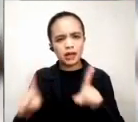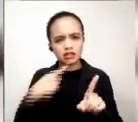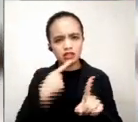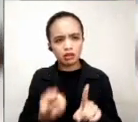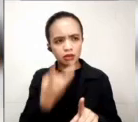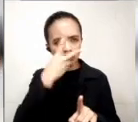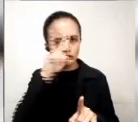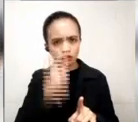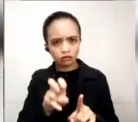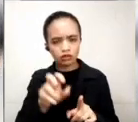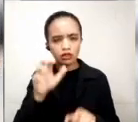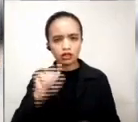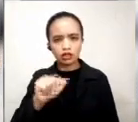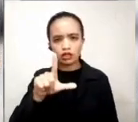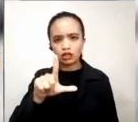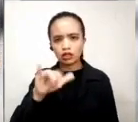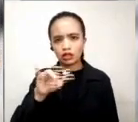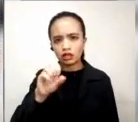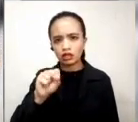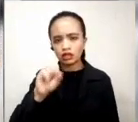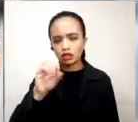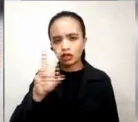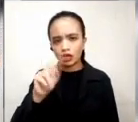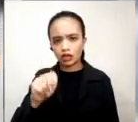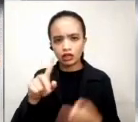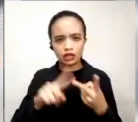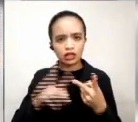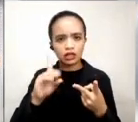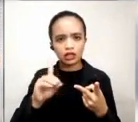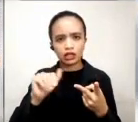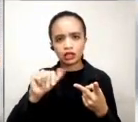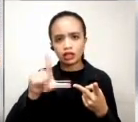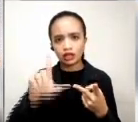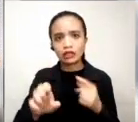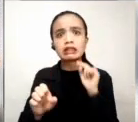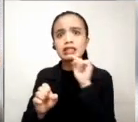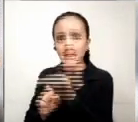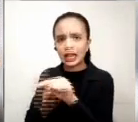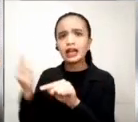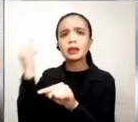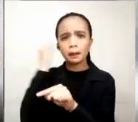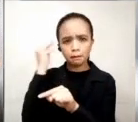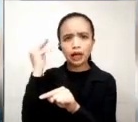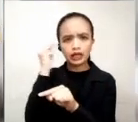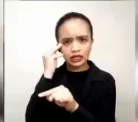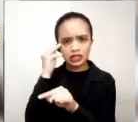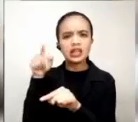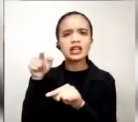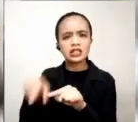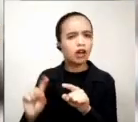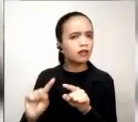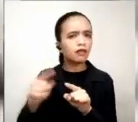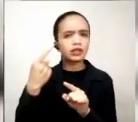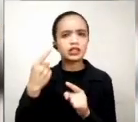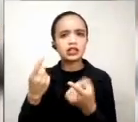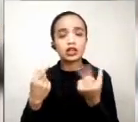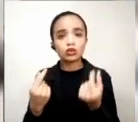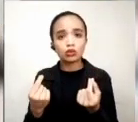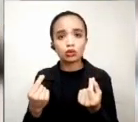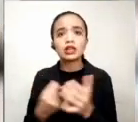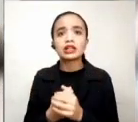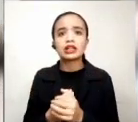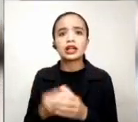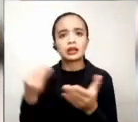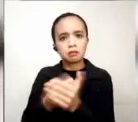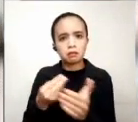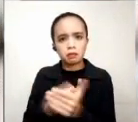at Dale Ignacio, si Mariñas umano ang pasimuno ng pastilya scheme. Isiniwalat din ni Chong